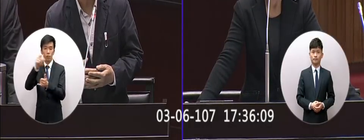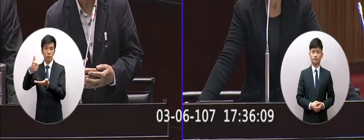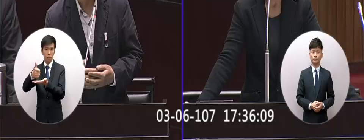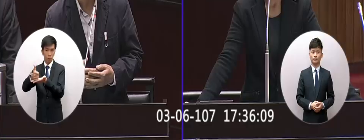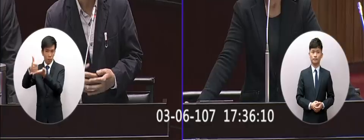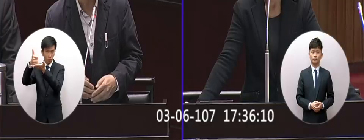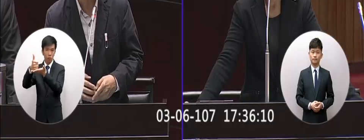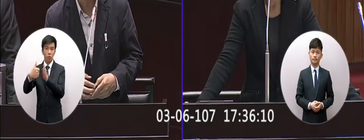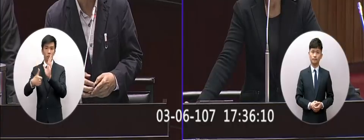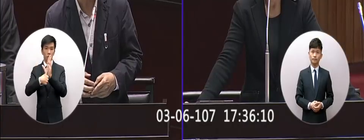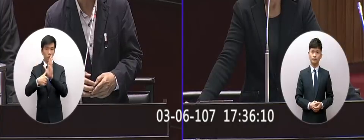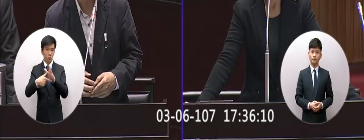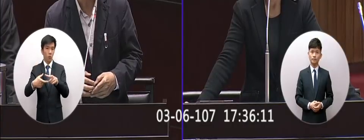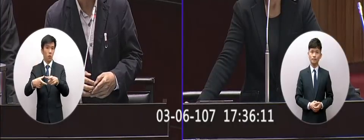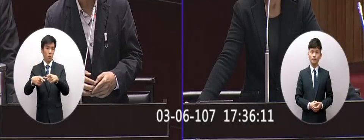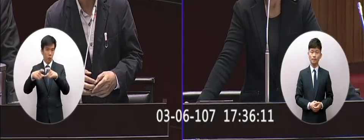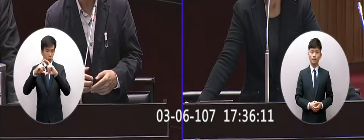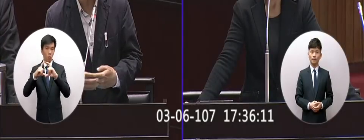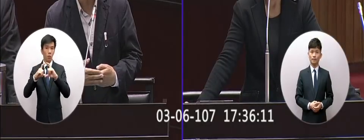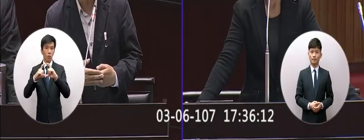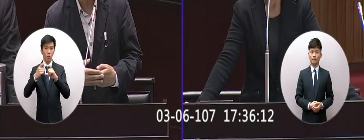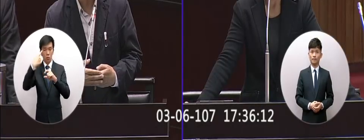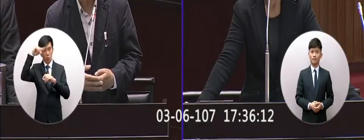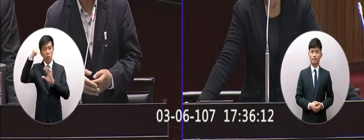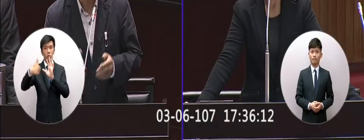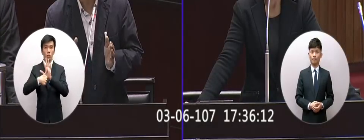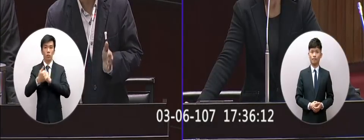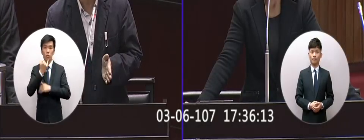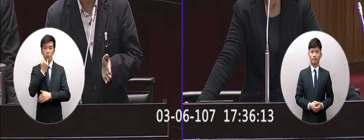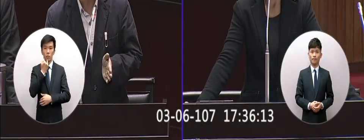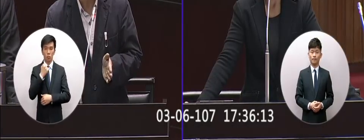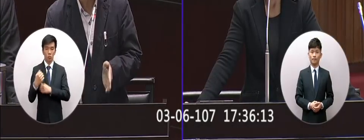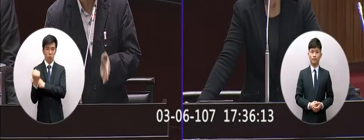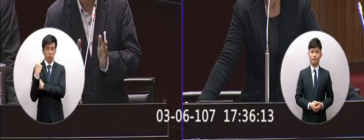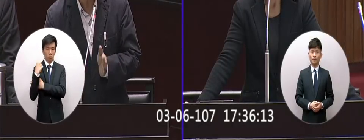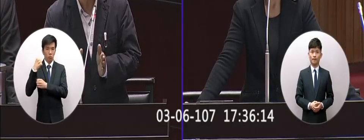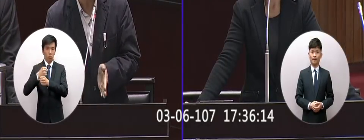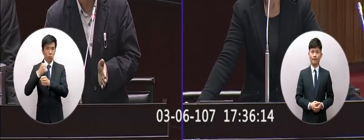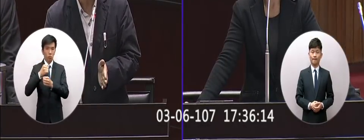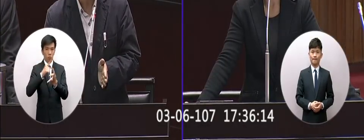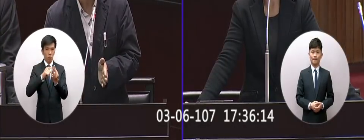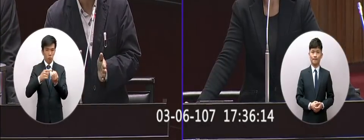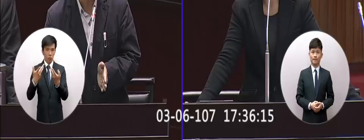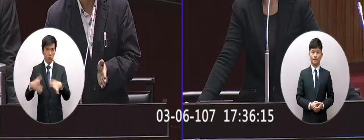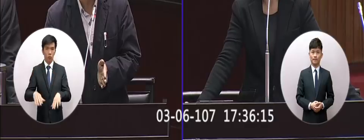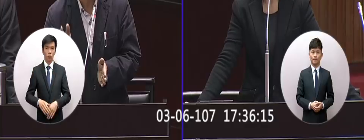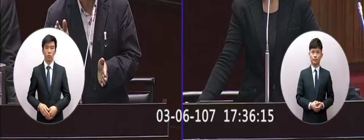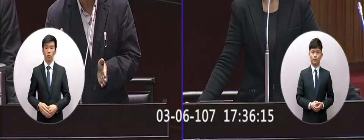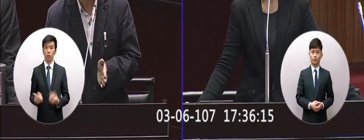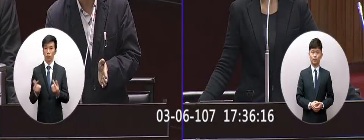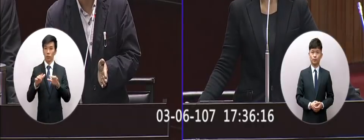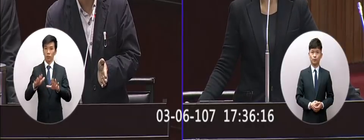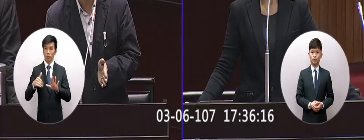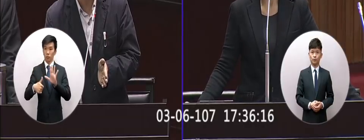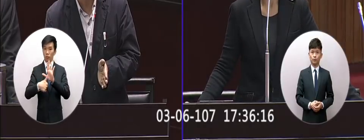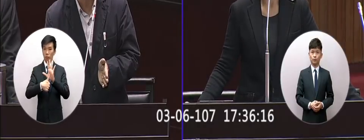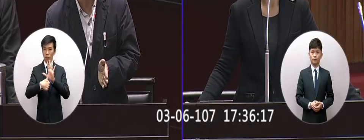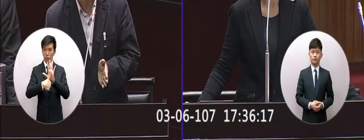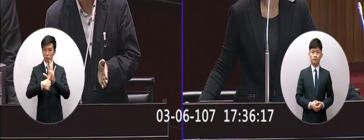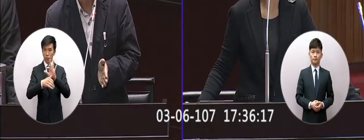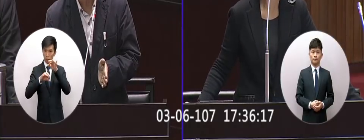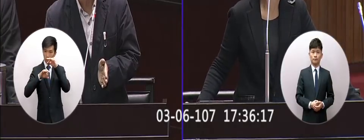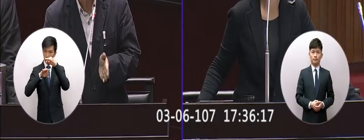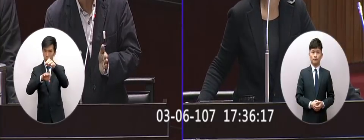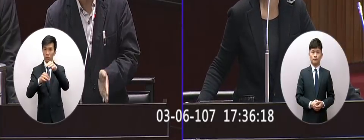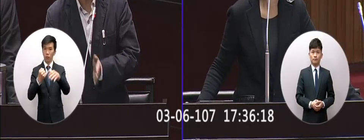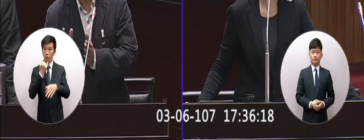字，其实我们做了很多的努力，现在不只是可以并列，而且透过原住民语言